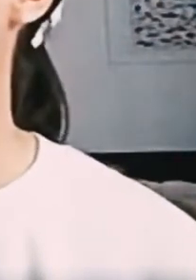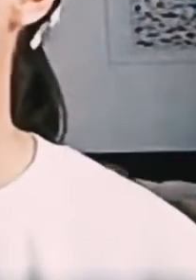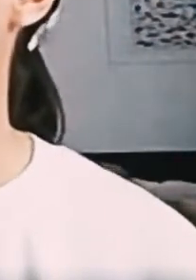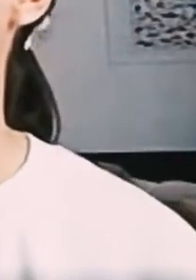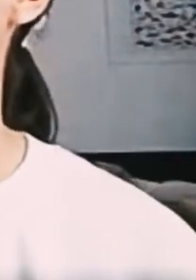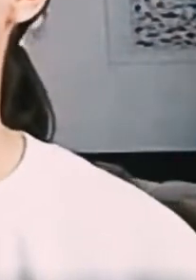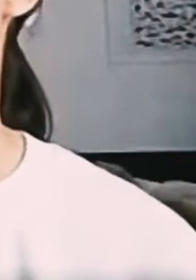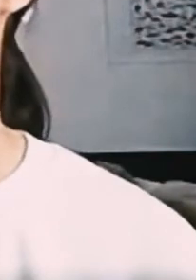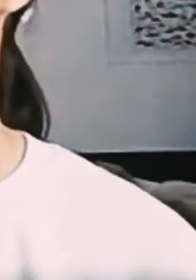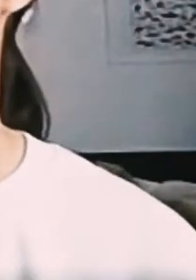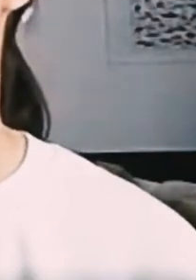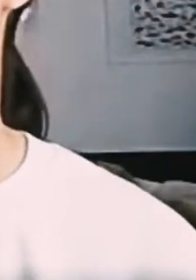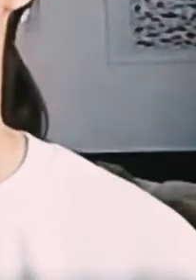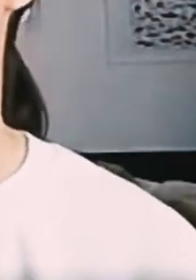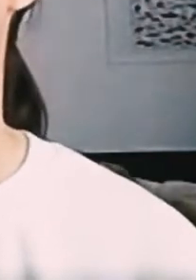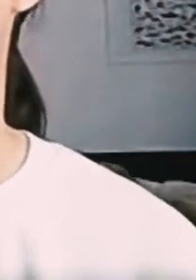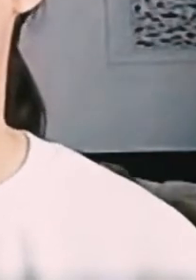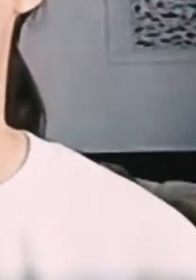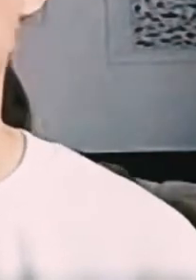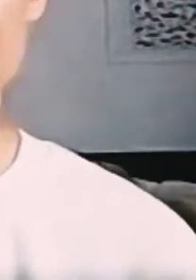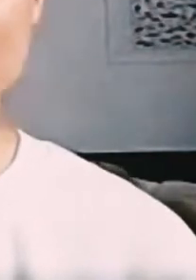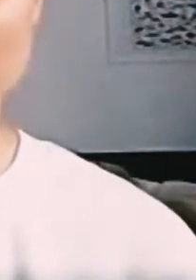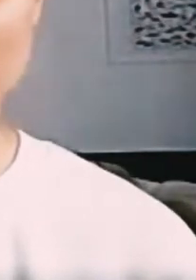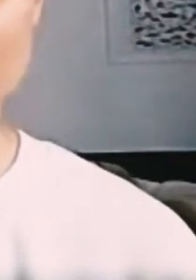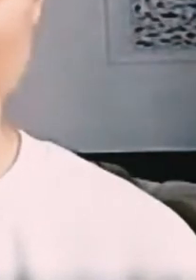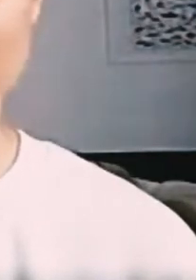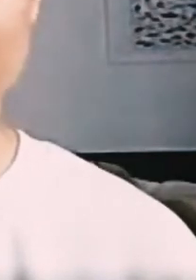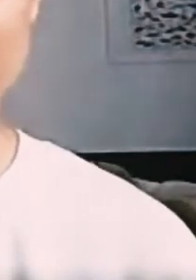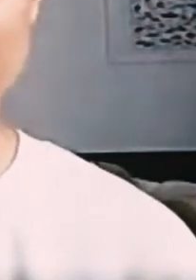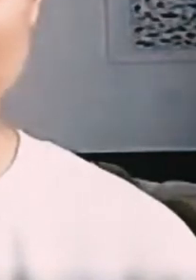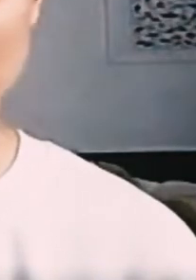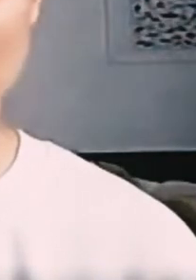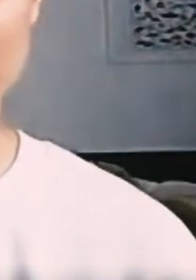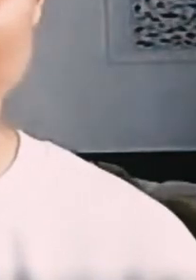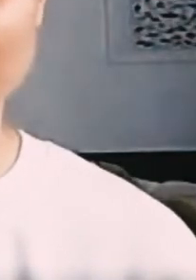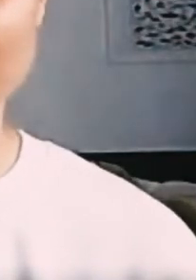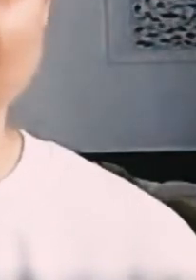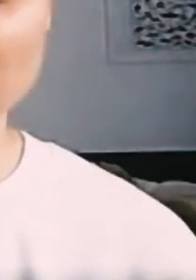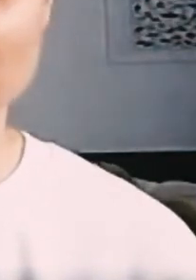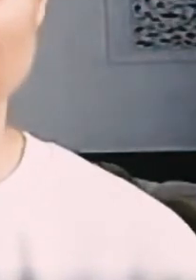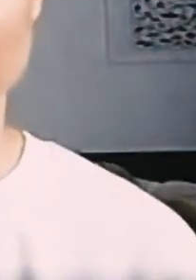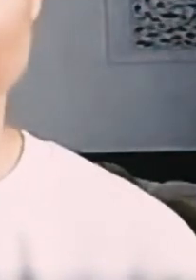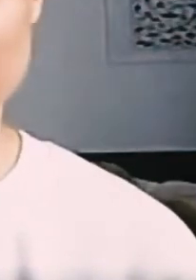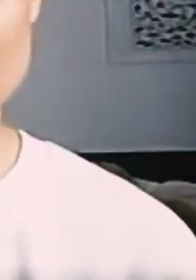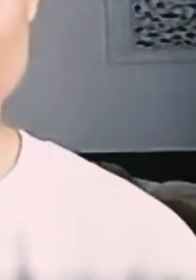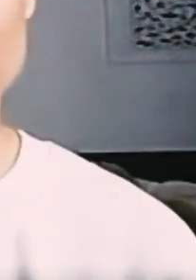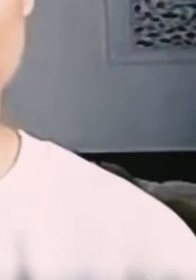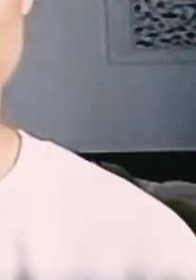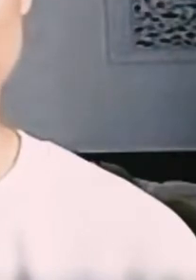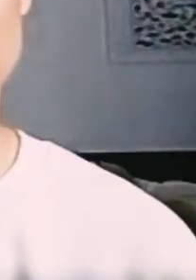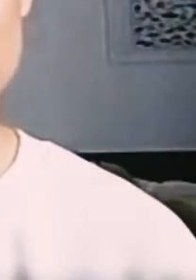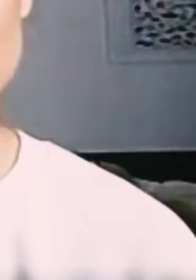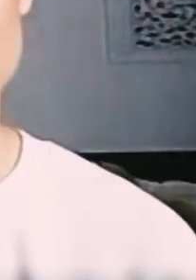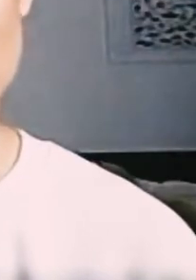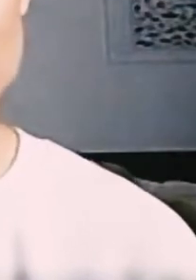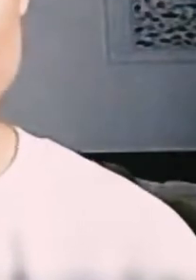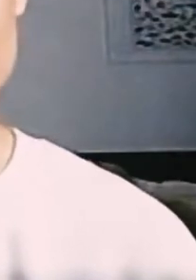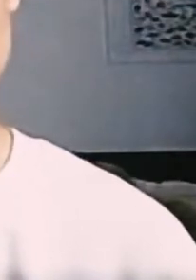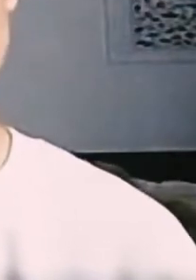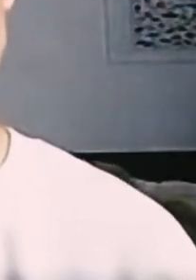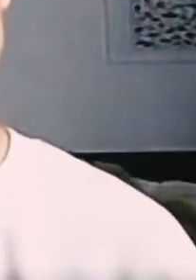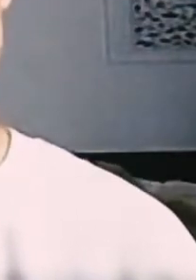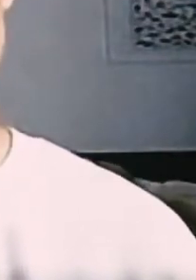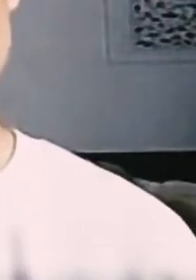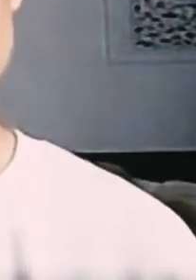ale mamy kilkadziesiąt firm które chcą brać udział w tym swoimi